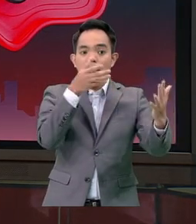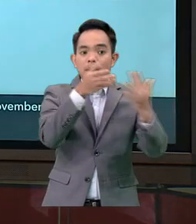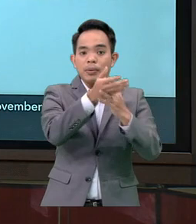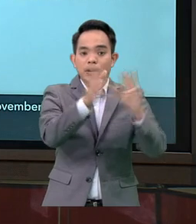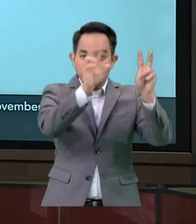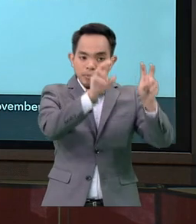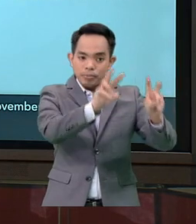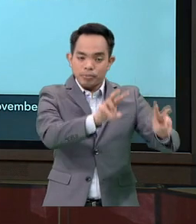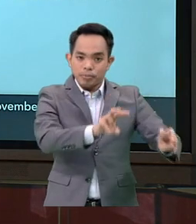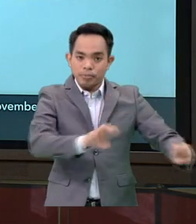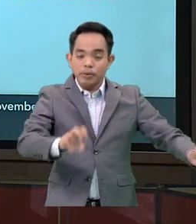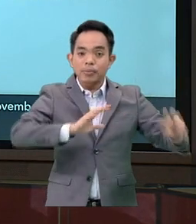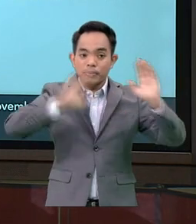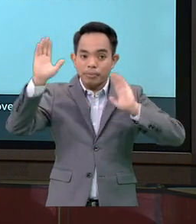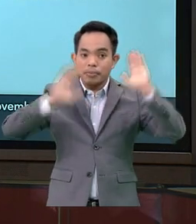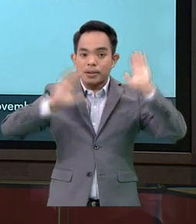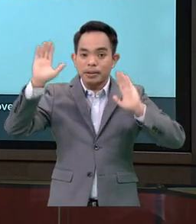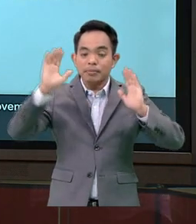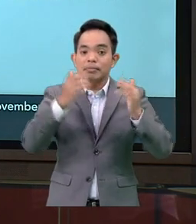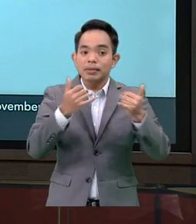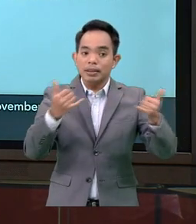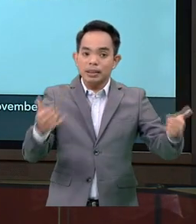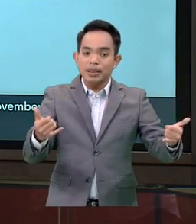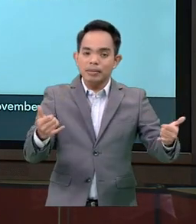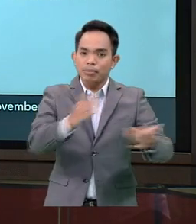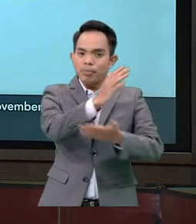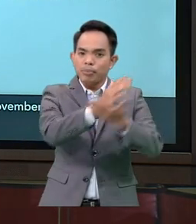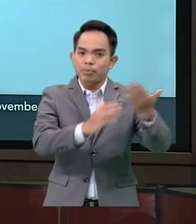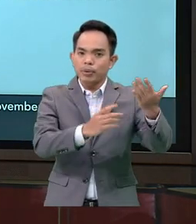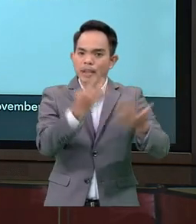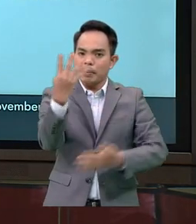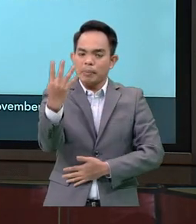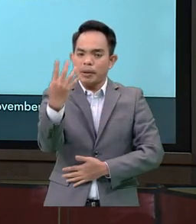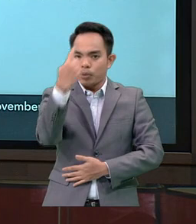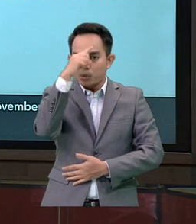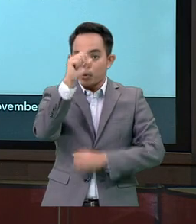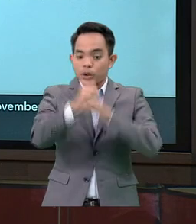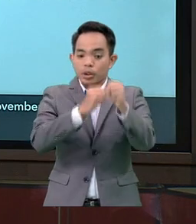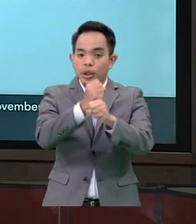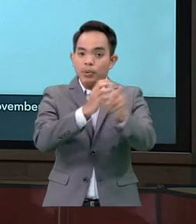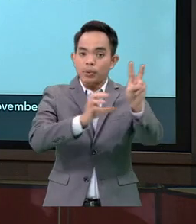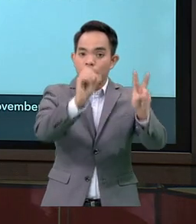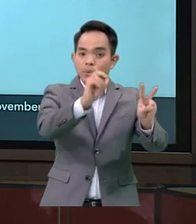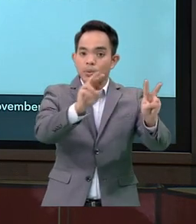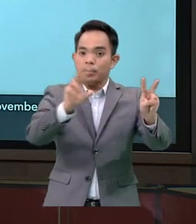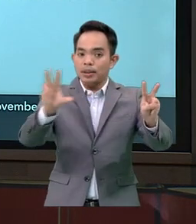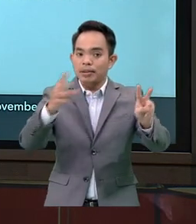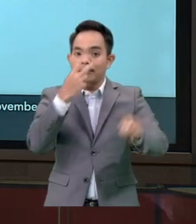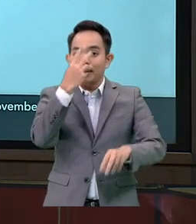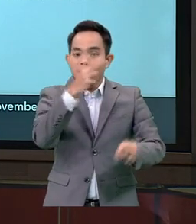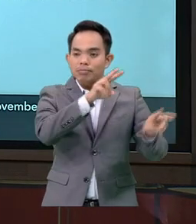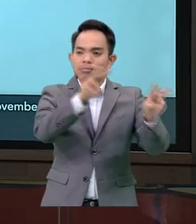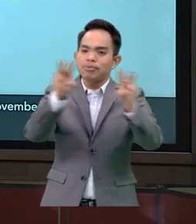oleh ipsos Malaysia yang mana antara lain setakat suku keempat untuk tahun 3 kita dapat dapati